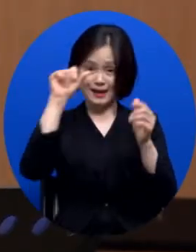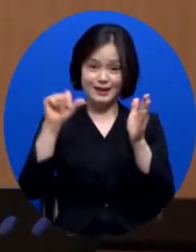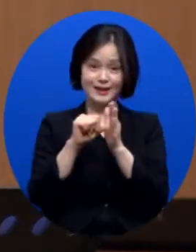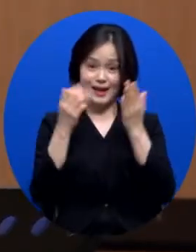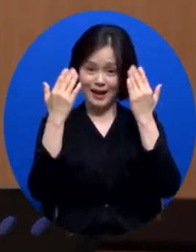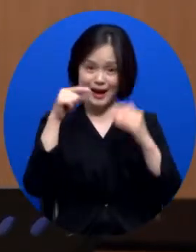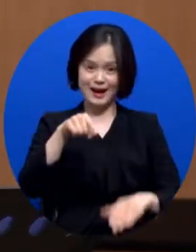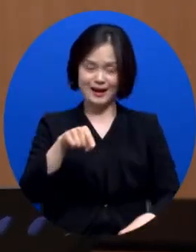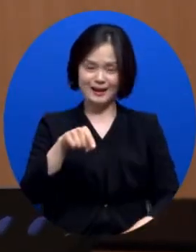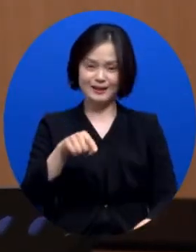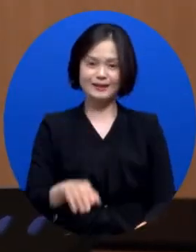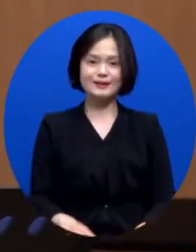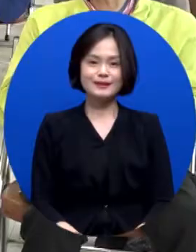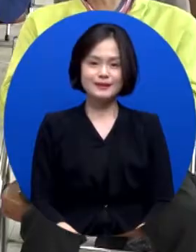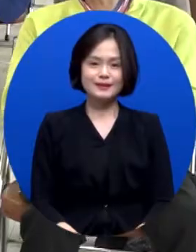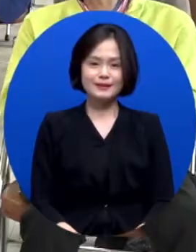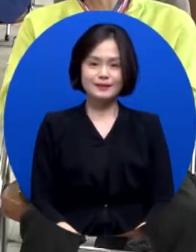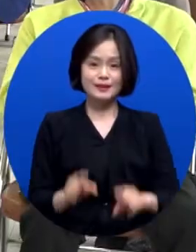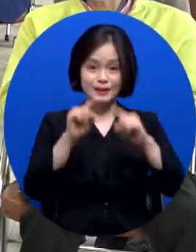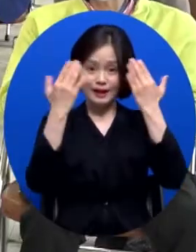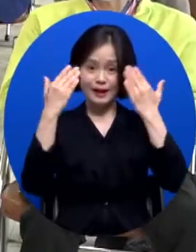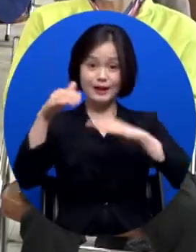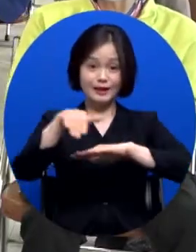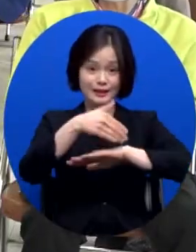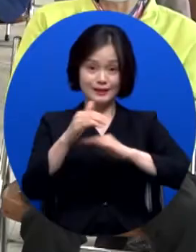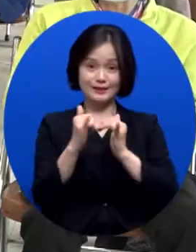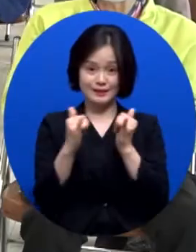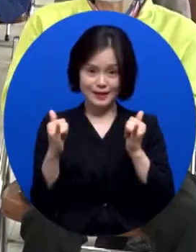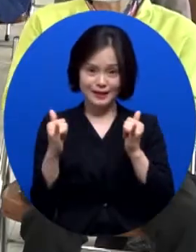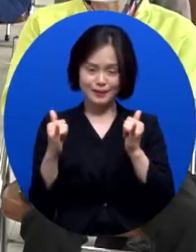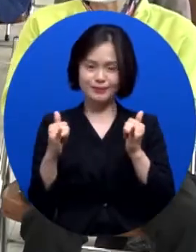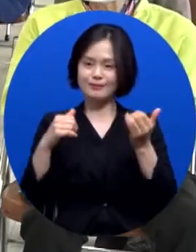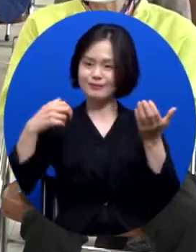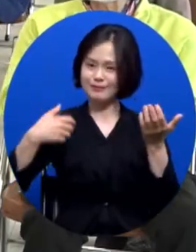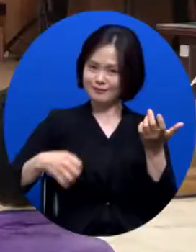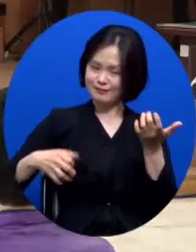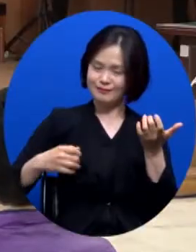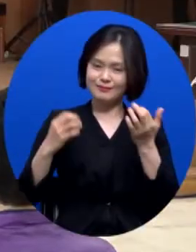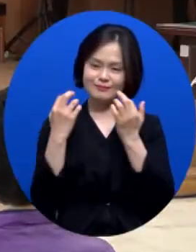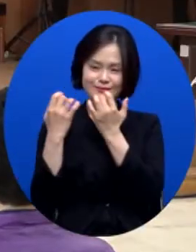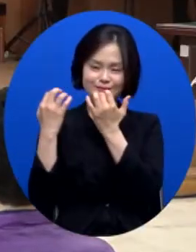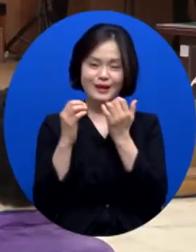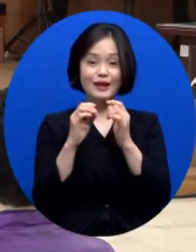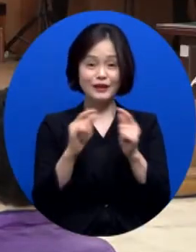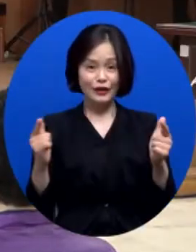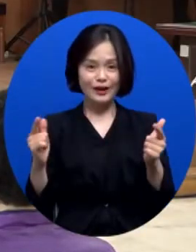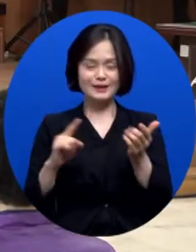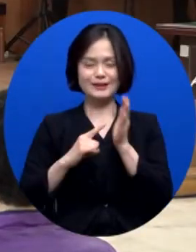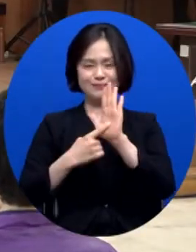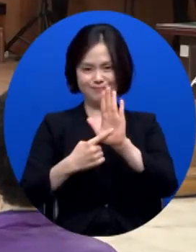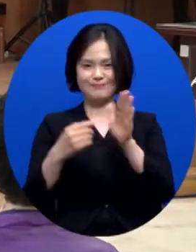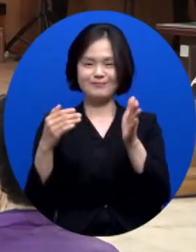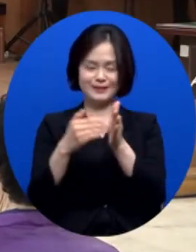보성평생대학의 기념식에선 학생들의 아코디언, 우쿨렐레, 색소폰 연주와 풍물놀이가 진행됐습니다.